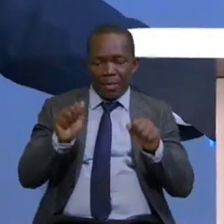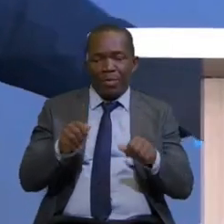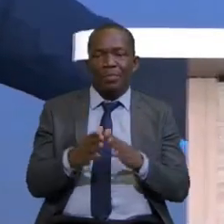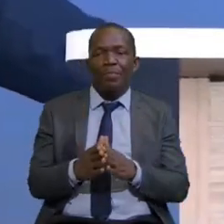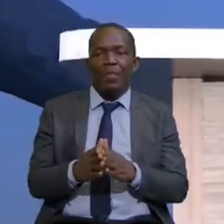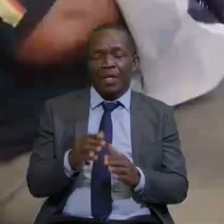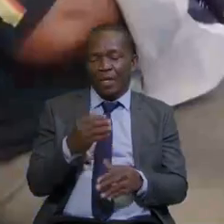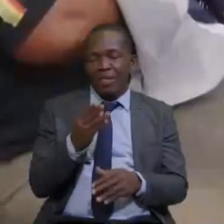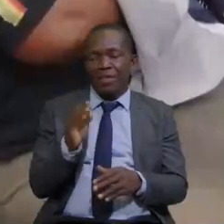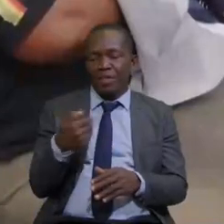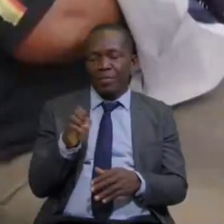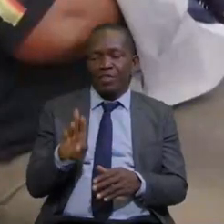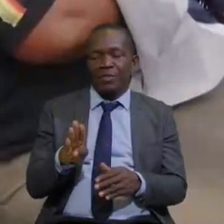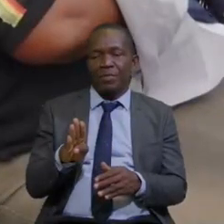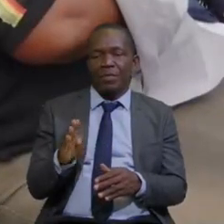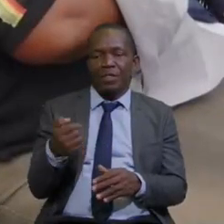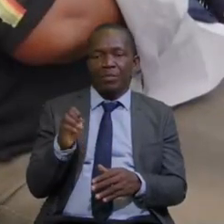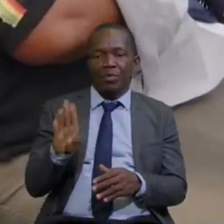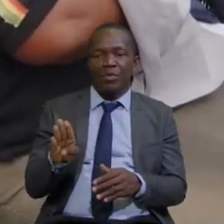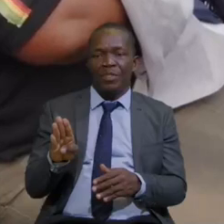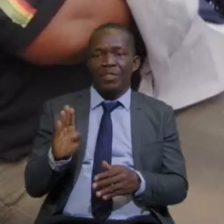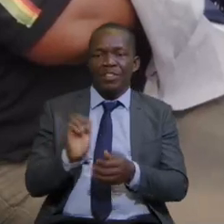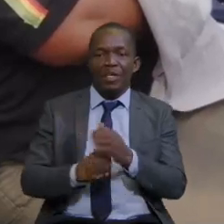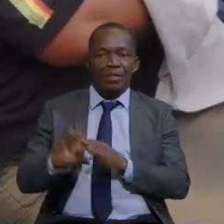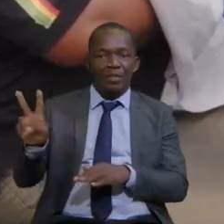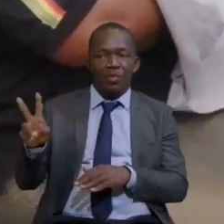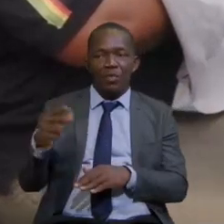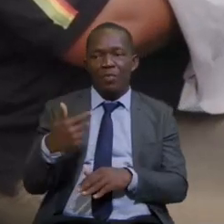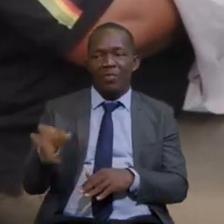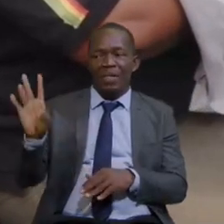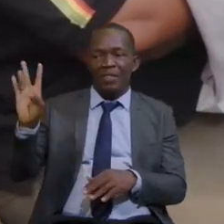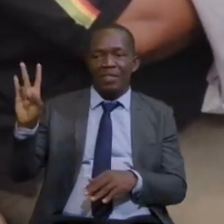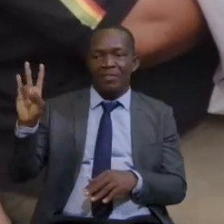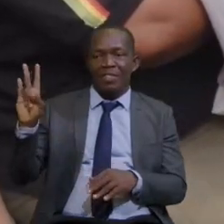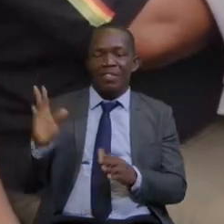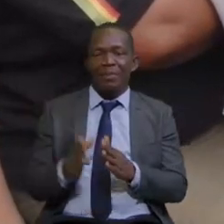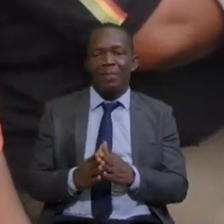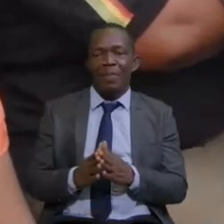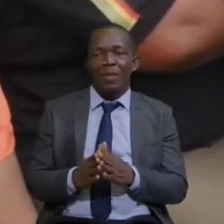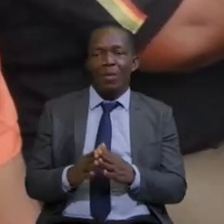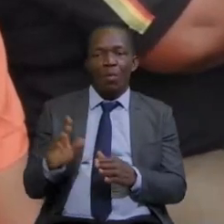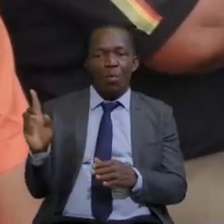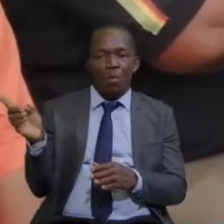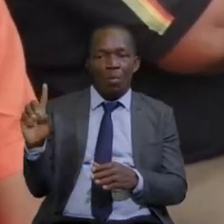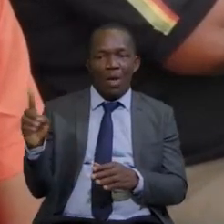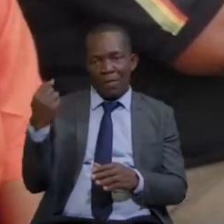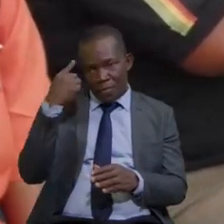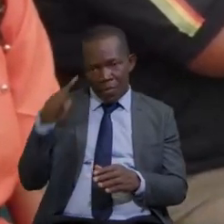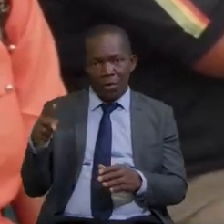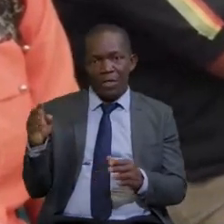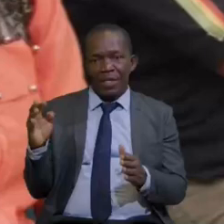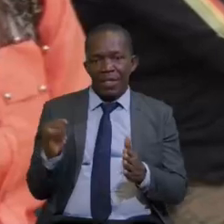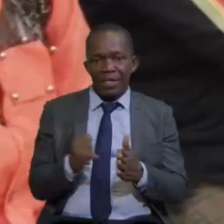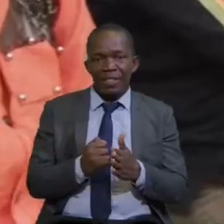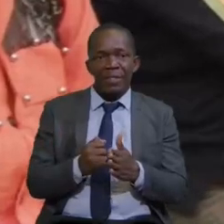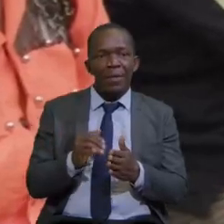en Hébreux chapitre 2, verset 17, dit, en conséquence, il a dû être rendu semblable en toutes choses